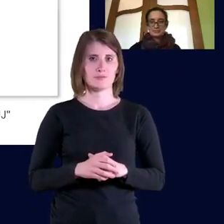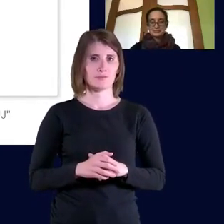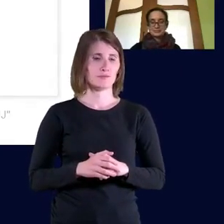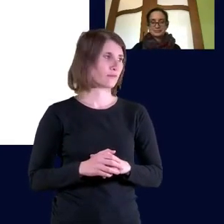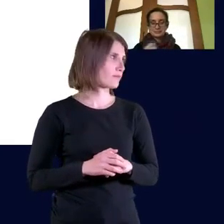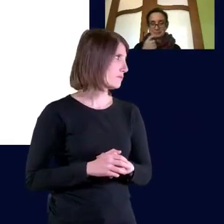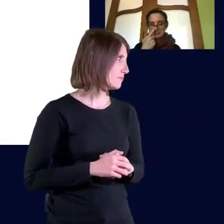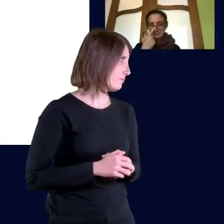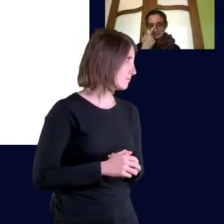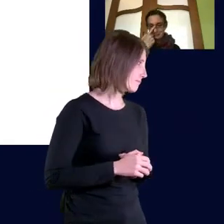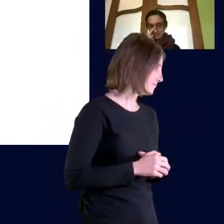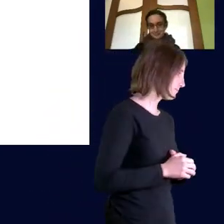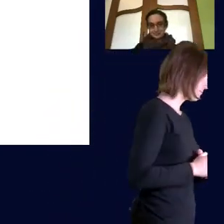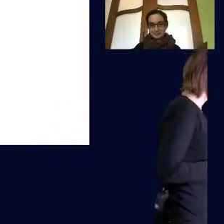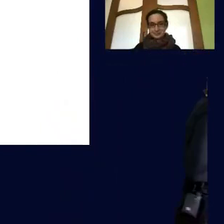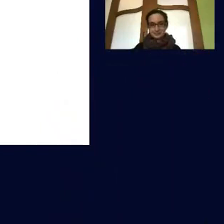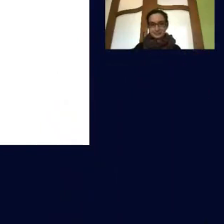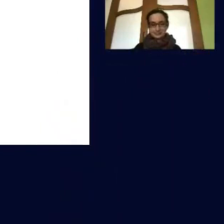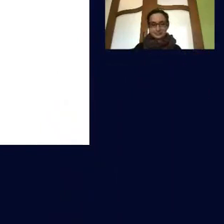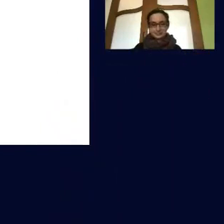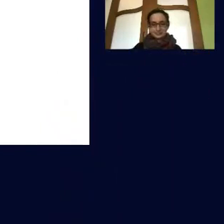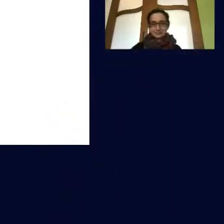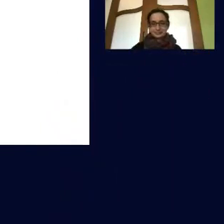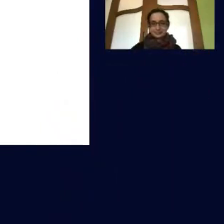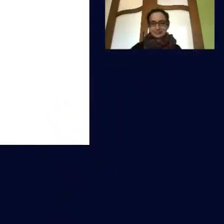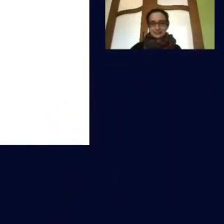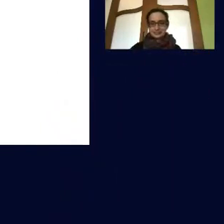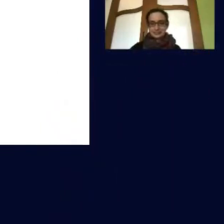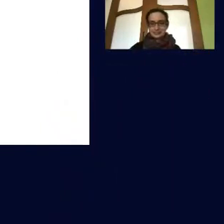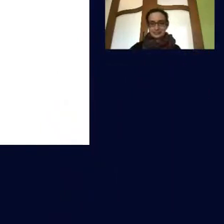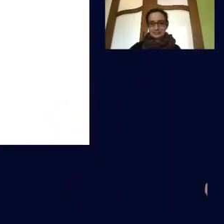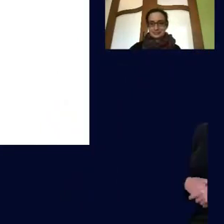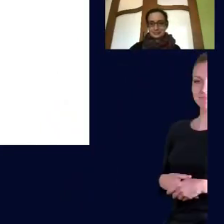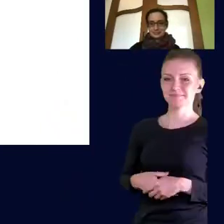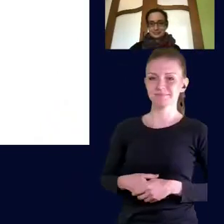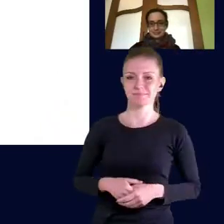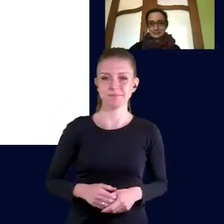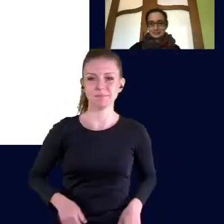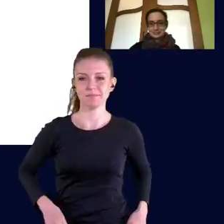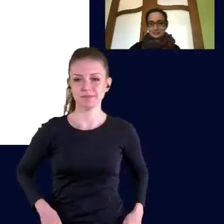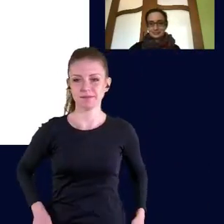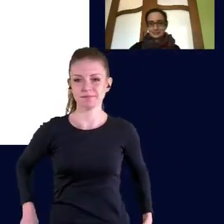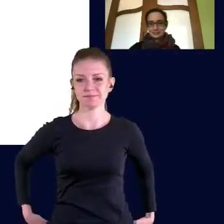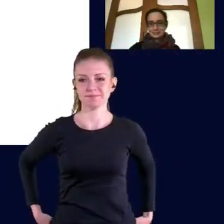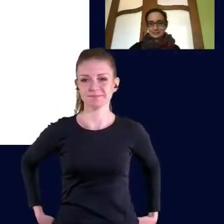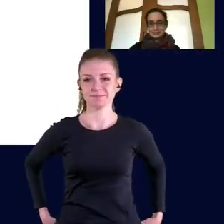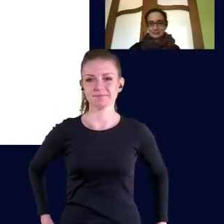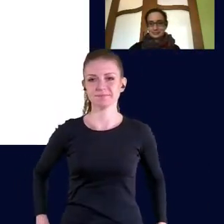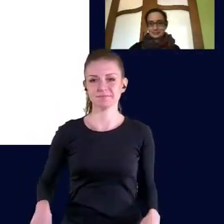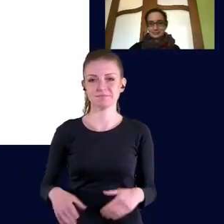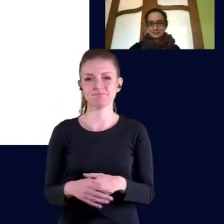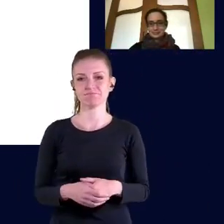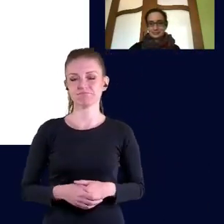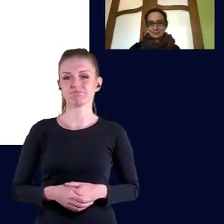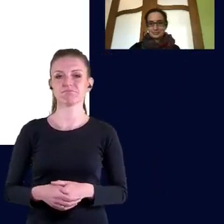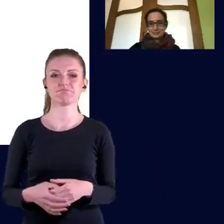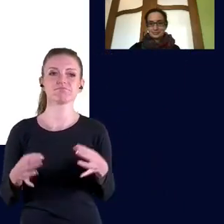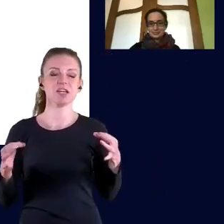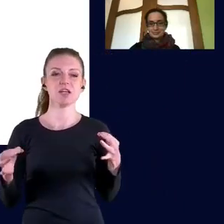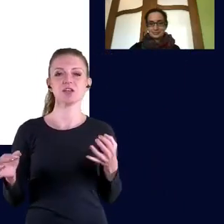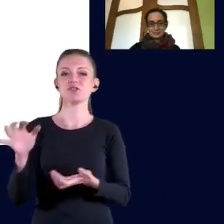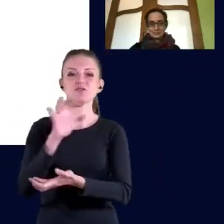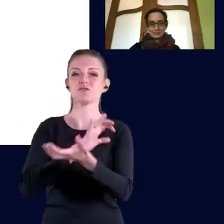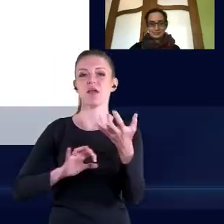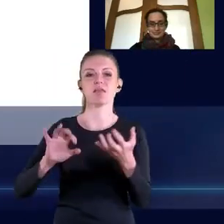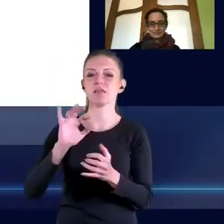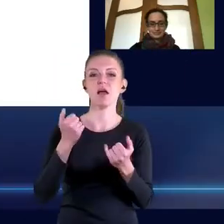o następny slajd Cześć jestem powiedzieć że żyjemy w świecie komunikację wizualne i